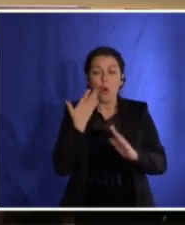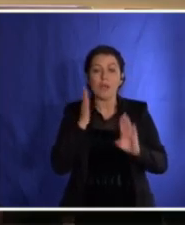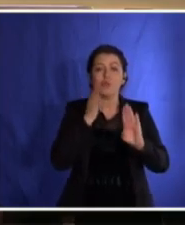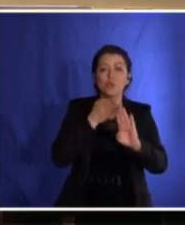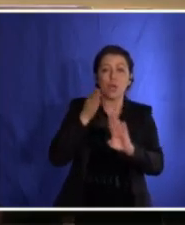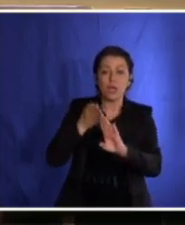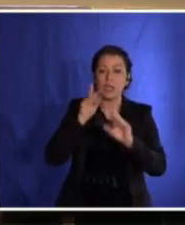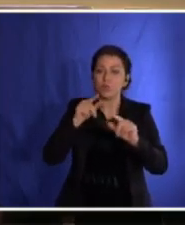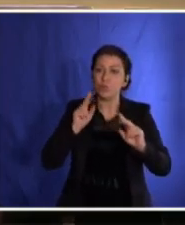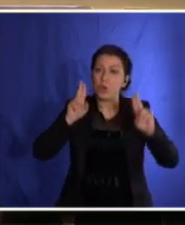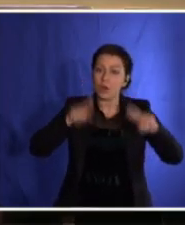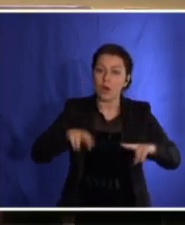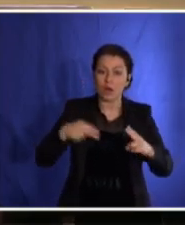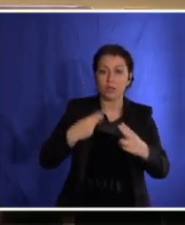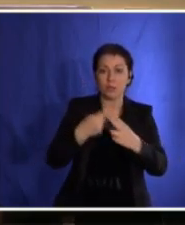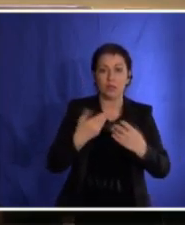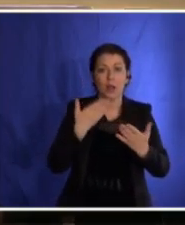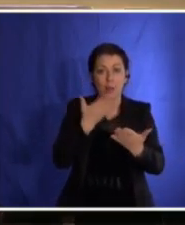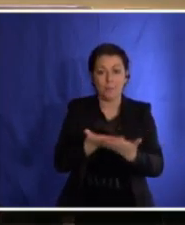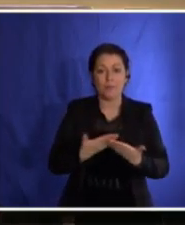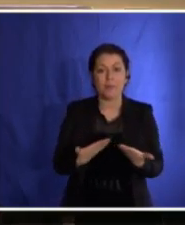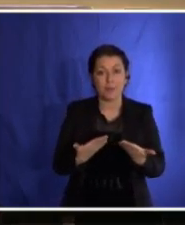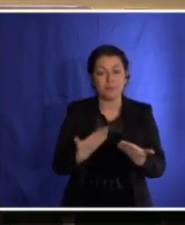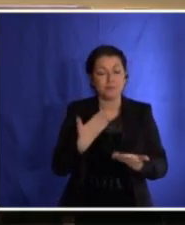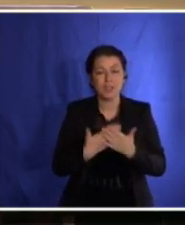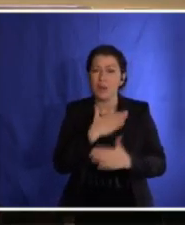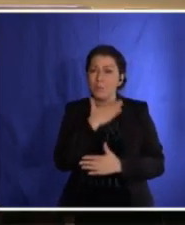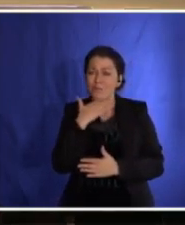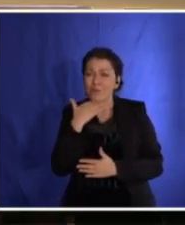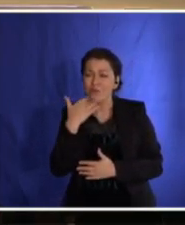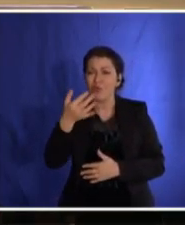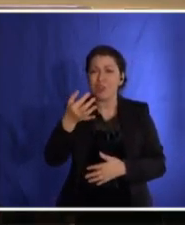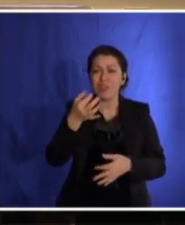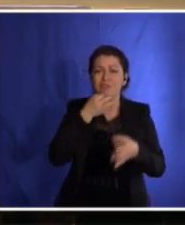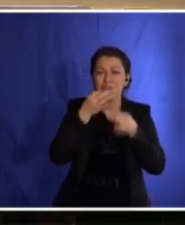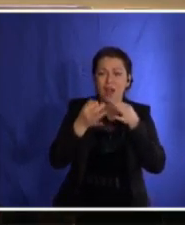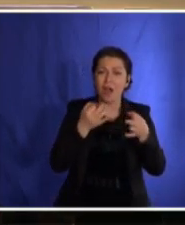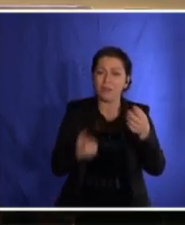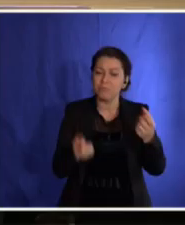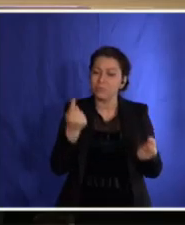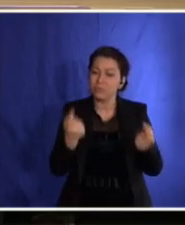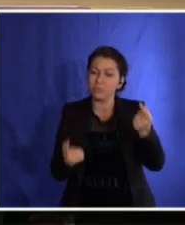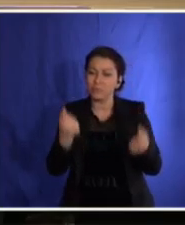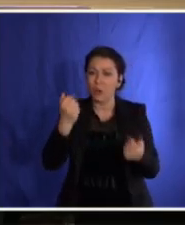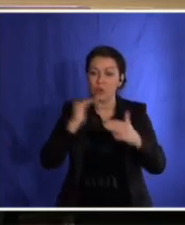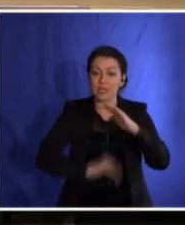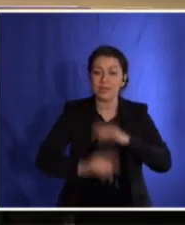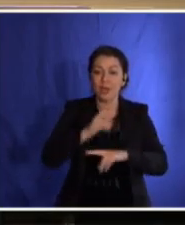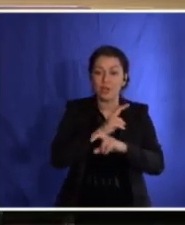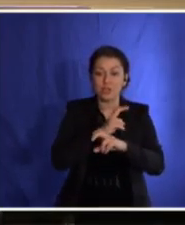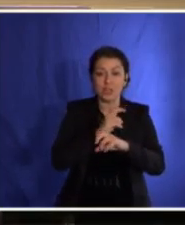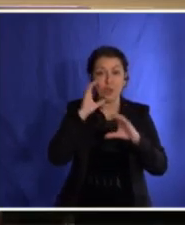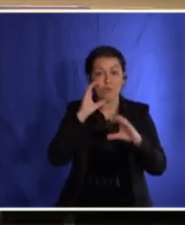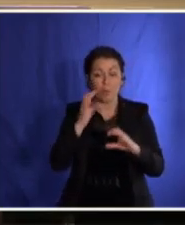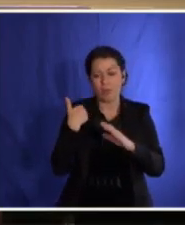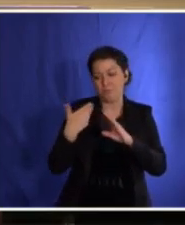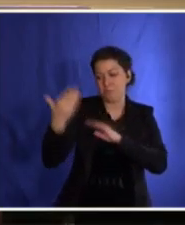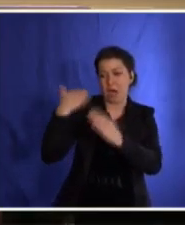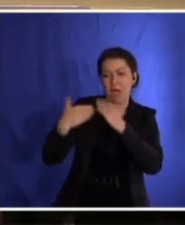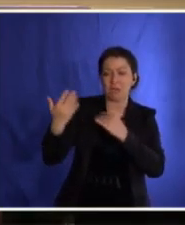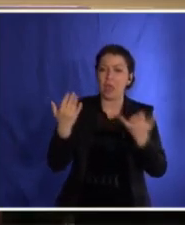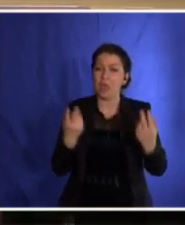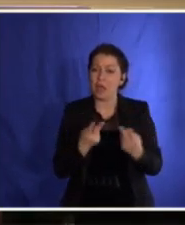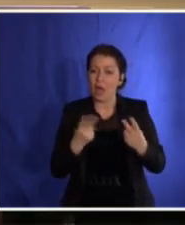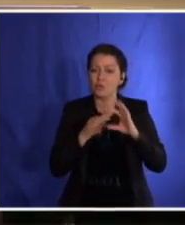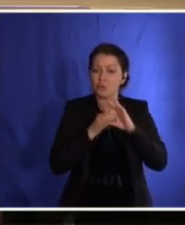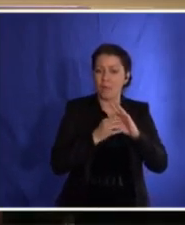gerecht werden? Es werfen sich viele Fragen auf. Und der niederösterreichische ÖRB, der in der Vergangenheit, egal ob es um die Pendler